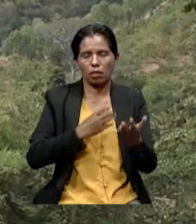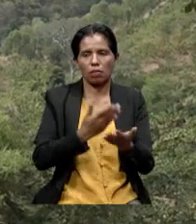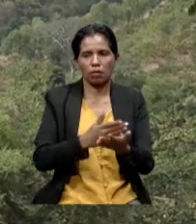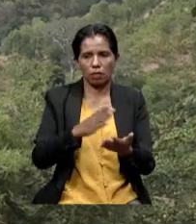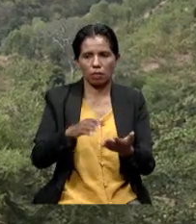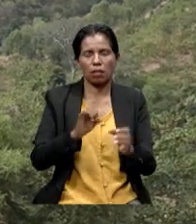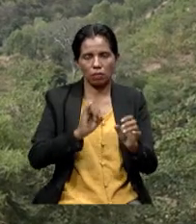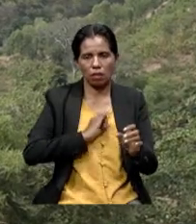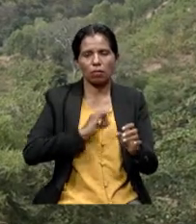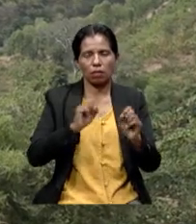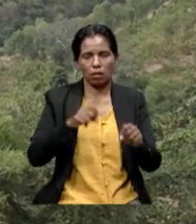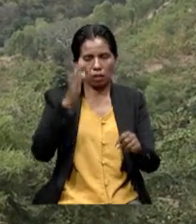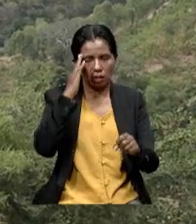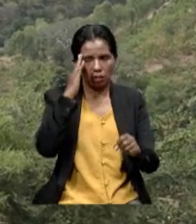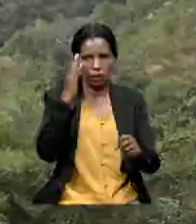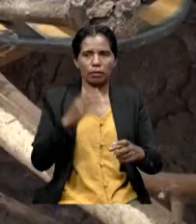hanuin.